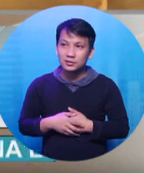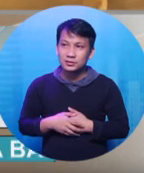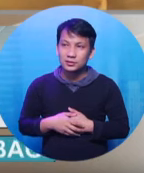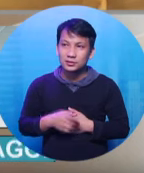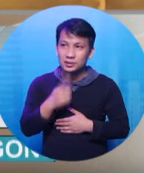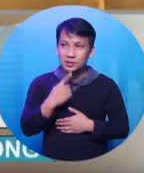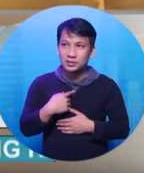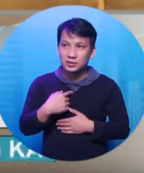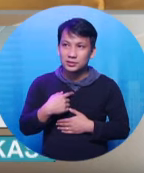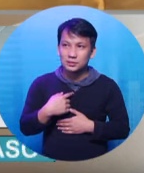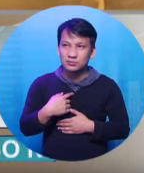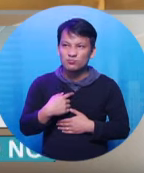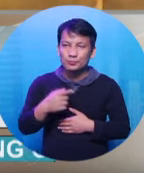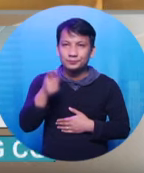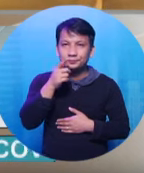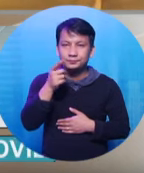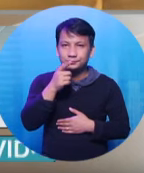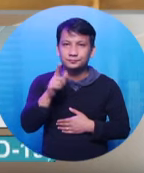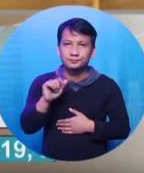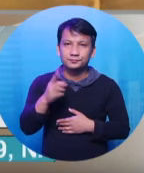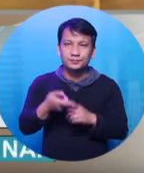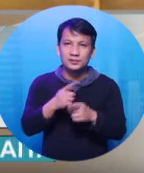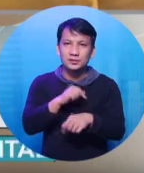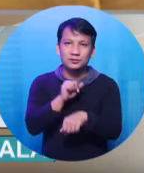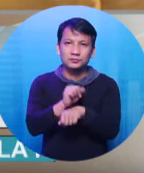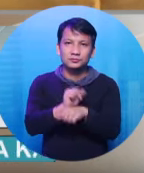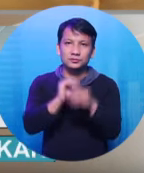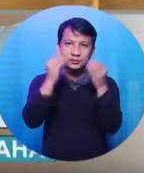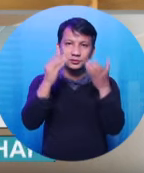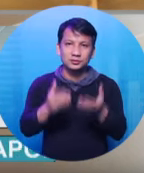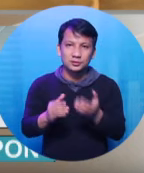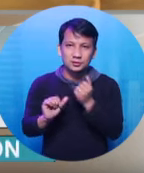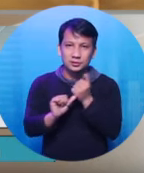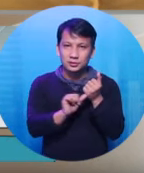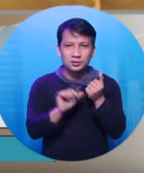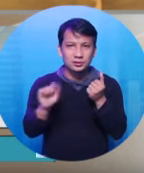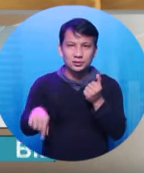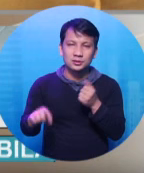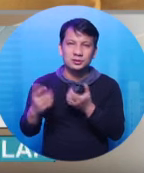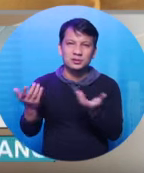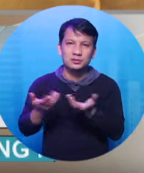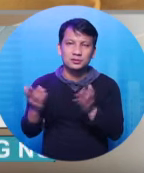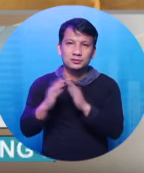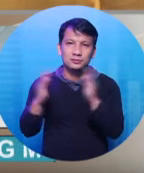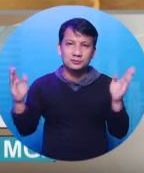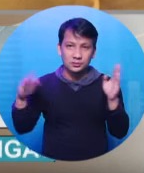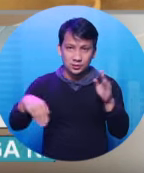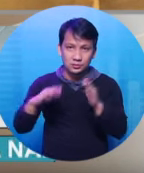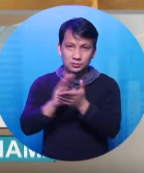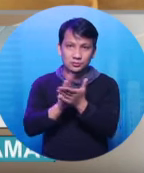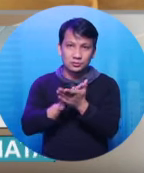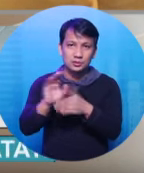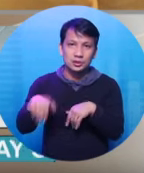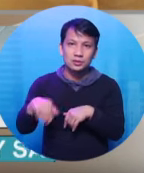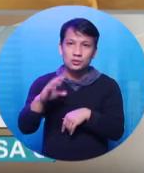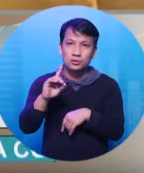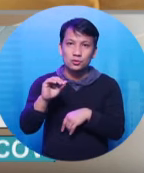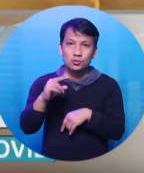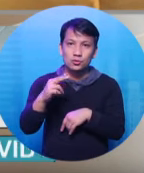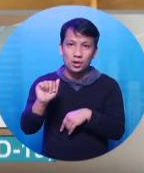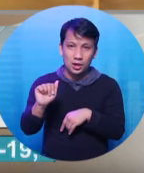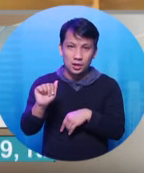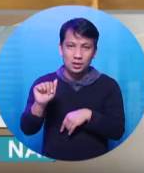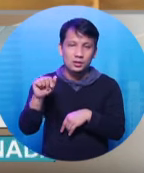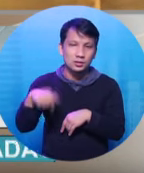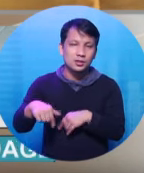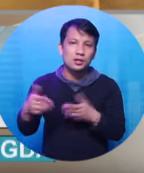Ako po si Lenny, Sir Rafi. Ma'am Lenny. I'm working as a teaching assistant po in one of the British schools here in Doha. Wow. And at the